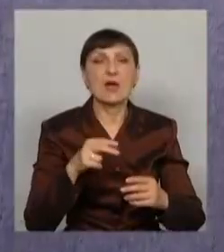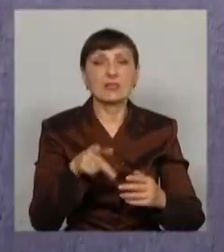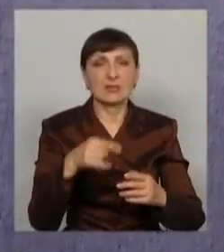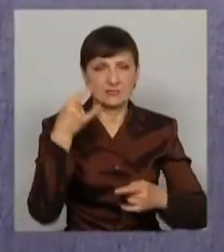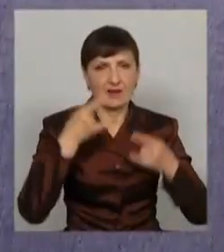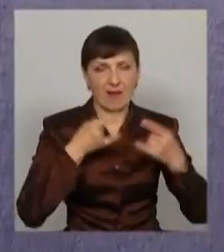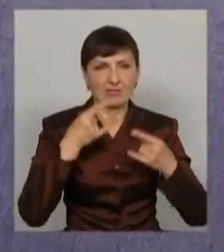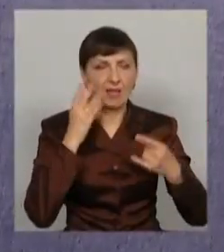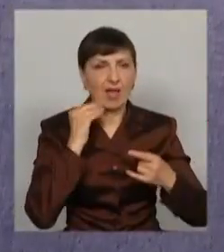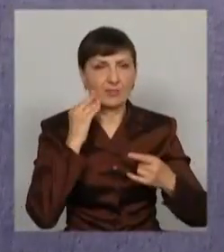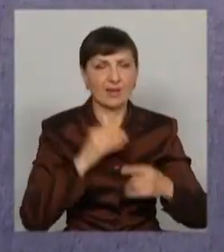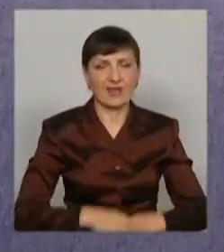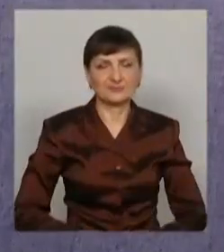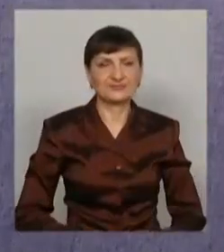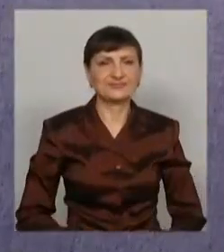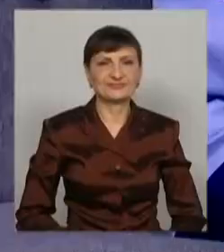«Алматы». Не пропустите.